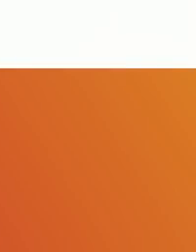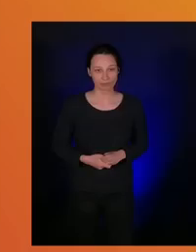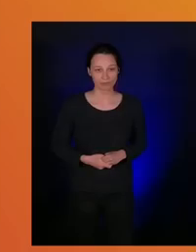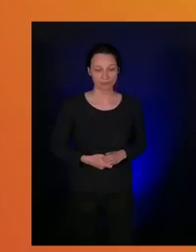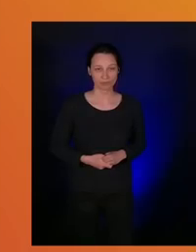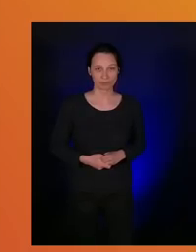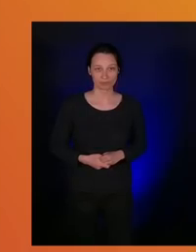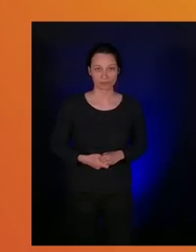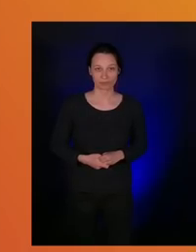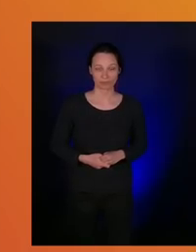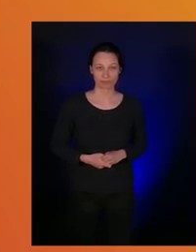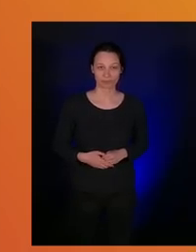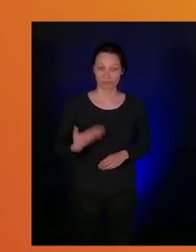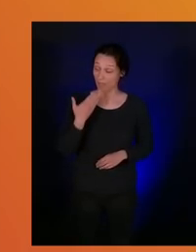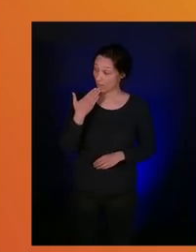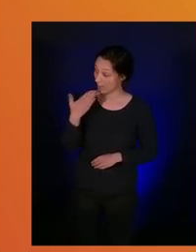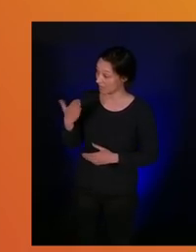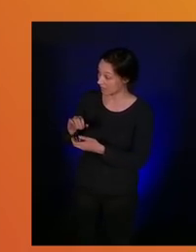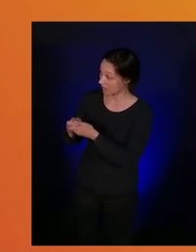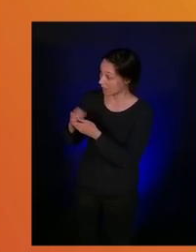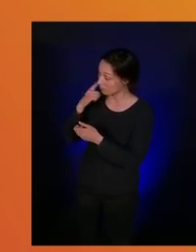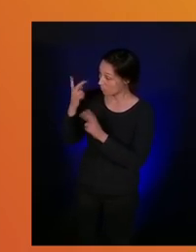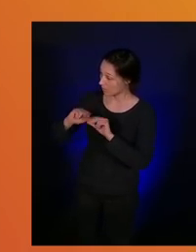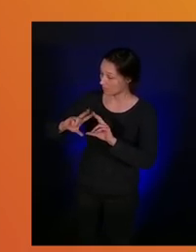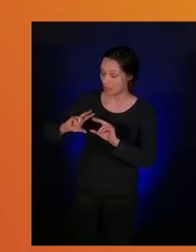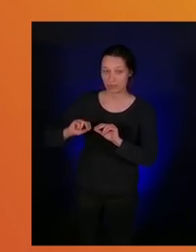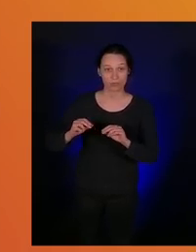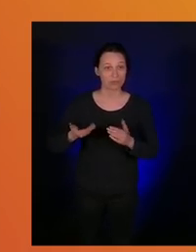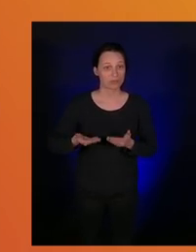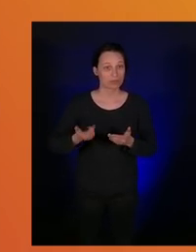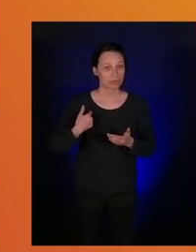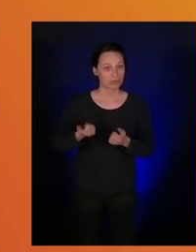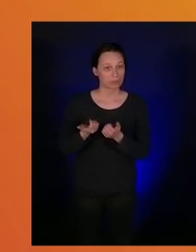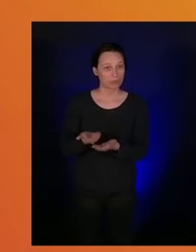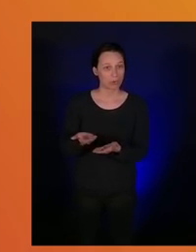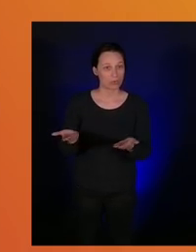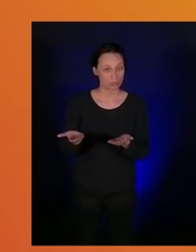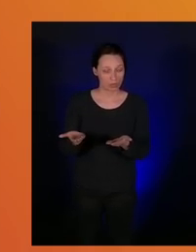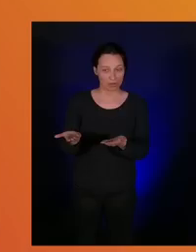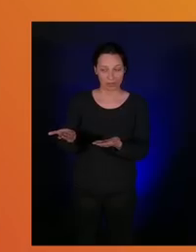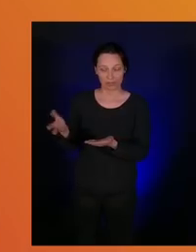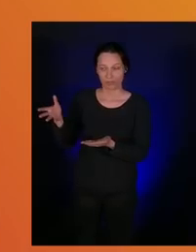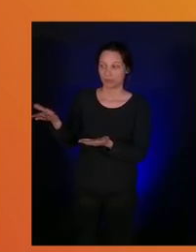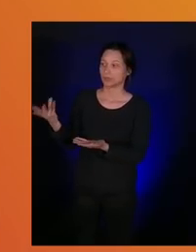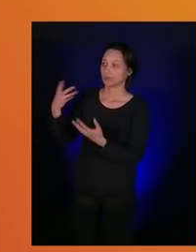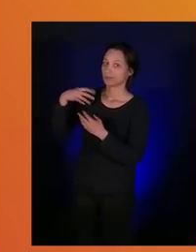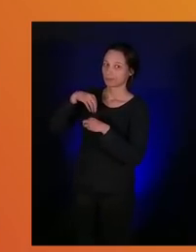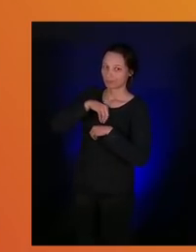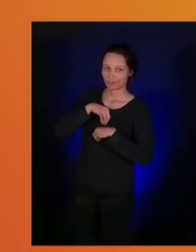Merci les camarades pour l'explication. Je vous propose qu'on prenne le temps de digérer l'information qui vient de nous être donnée.